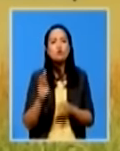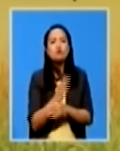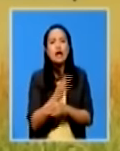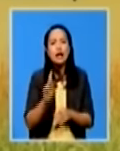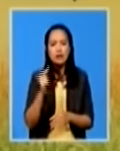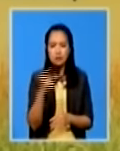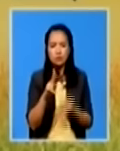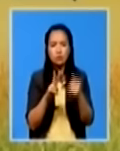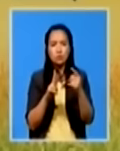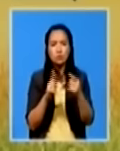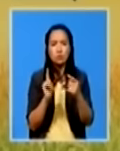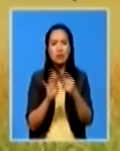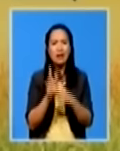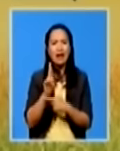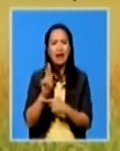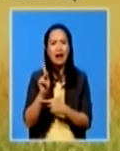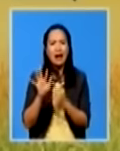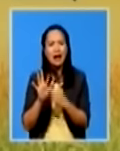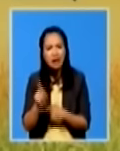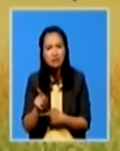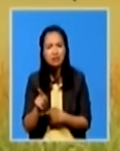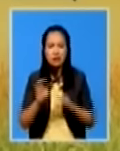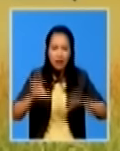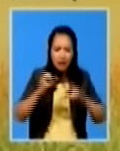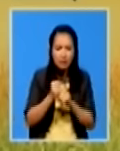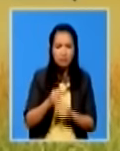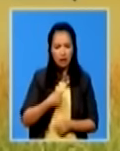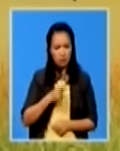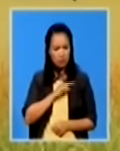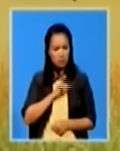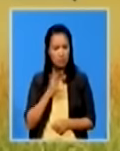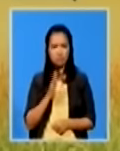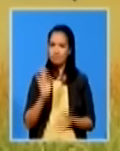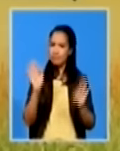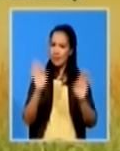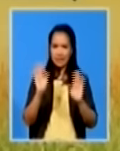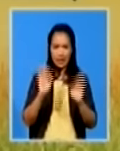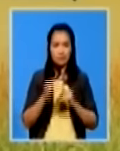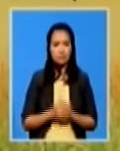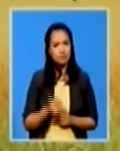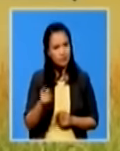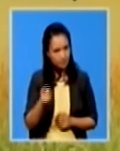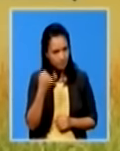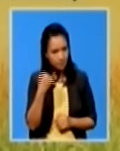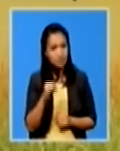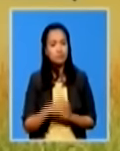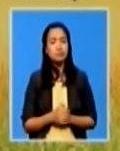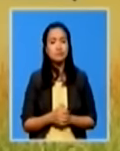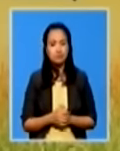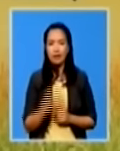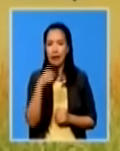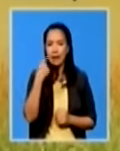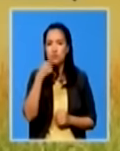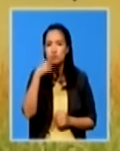ะแล้วก็เพราะนั้นถ้ามันผิดพลาดอะไรก็ไม่เรื่องของข้าราชการเขาไม่รับผิดชอบผมคิดว่าท่านคงได้ยินนะไปหาดูว่าใคร